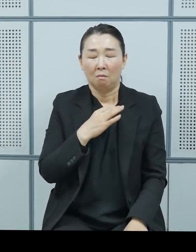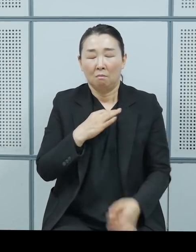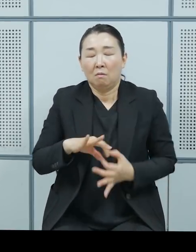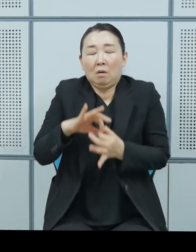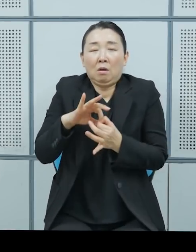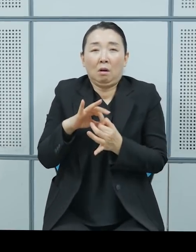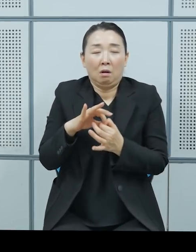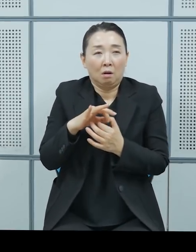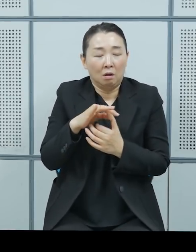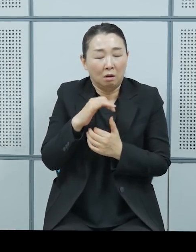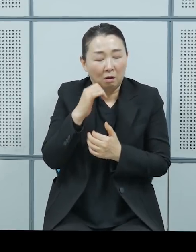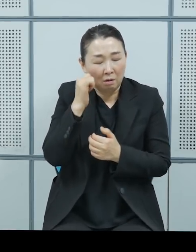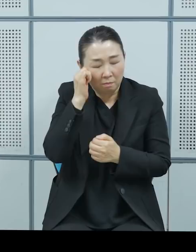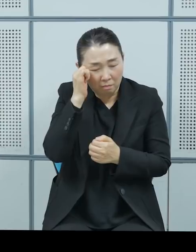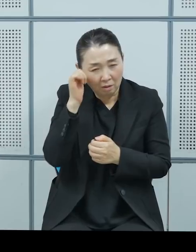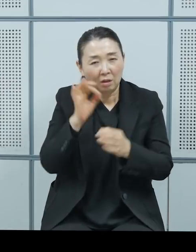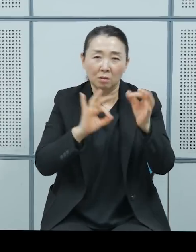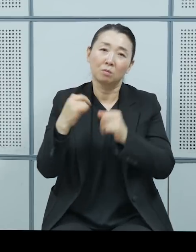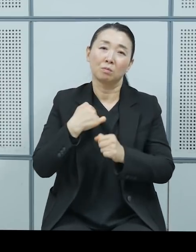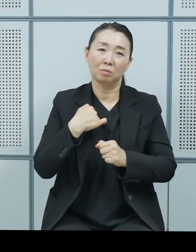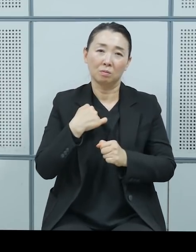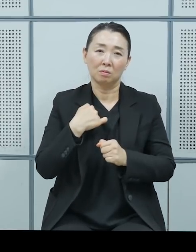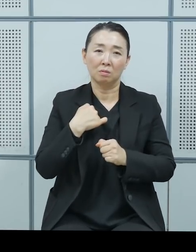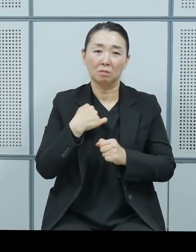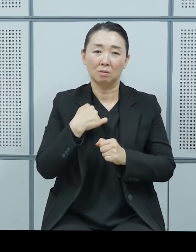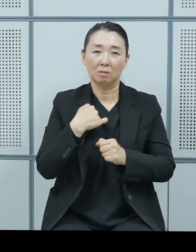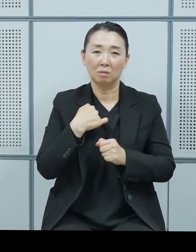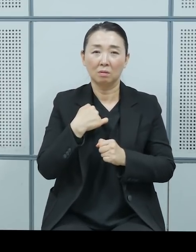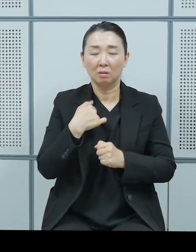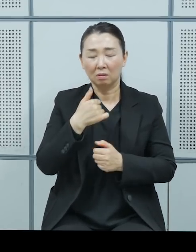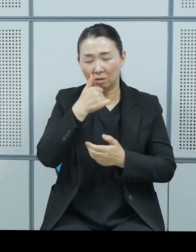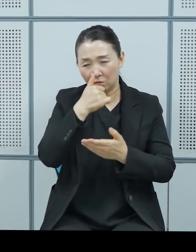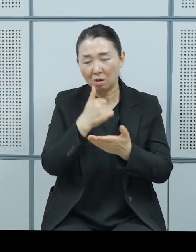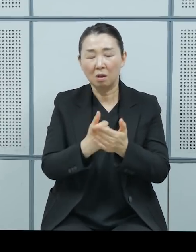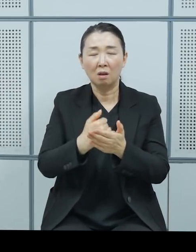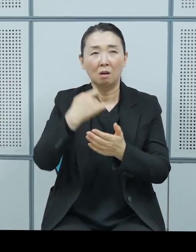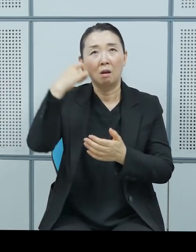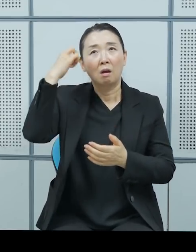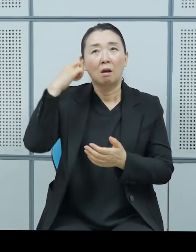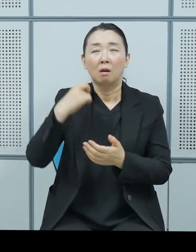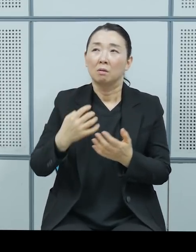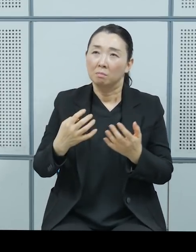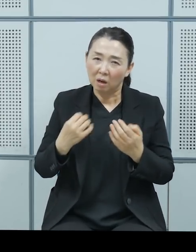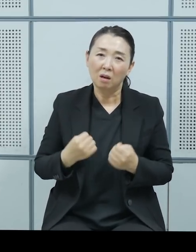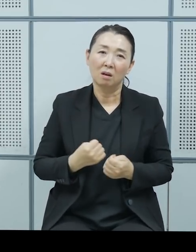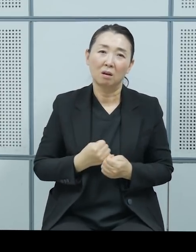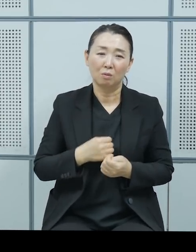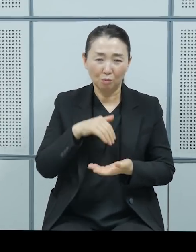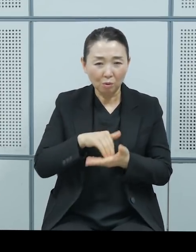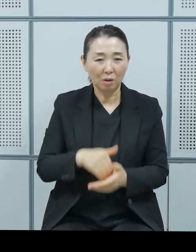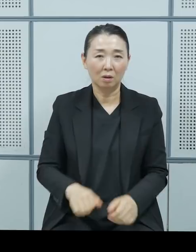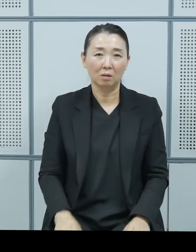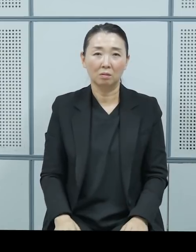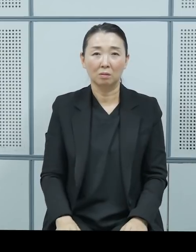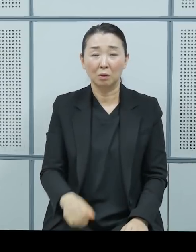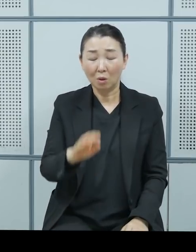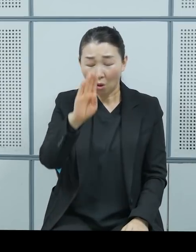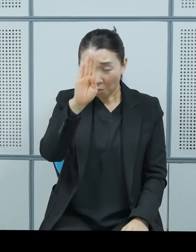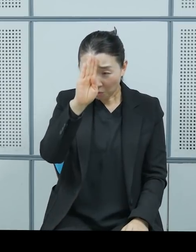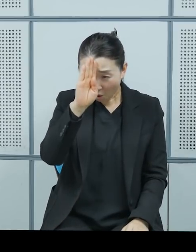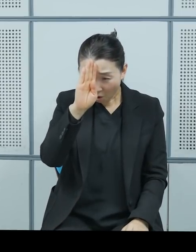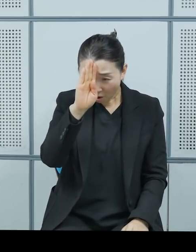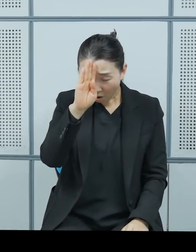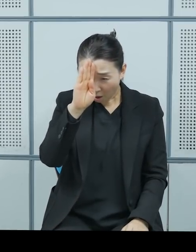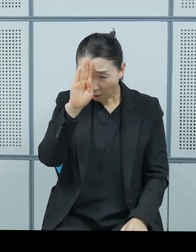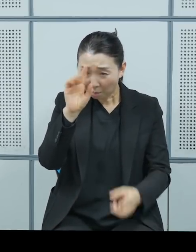끔찍한 또 저의 과실. 예. 그래서 죄책감도 많이 드셨겠어요. 그렇죠. 제 죄책감, 그러니까 오히려 질병은 죄책감을 주지